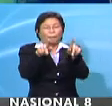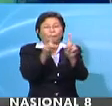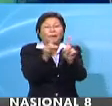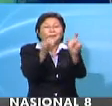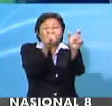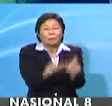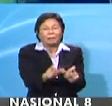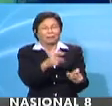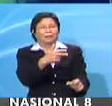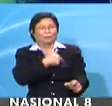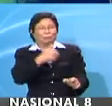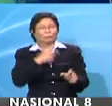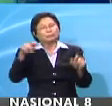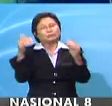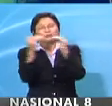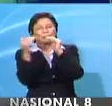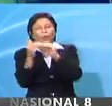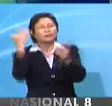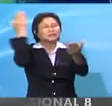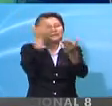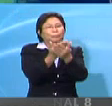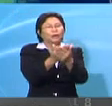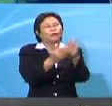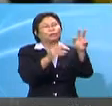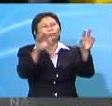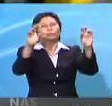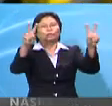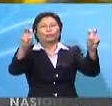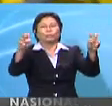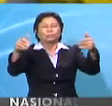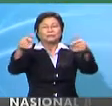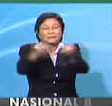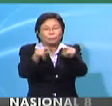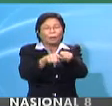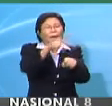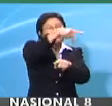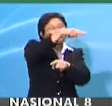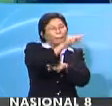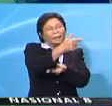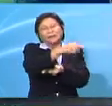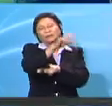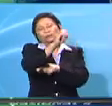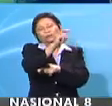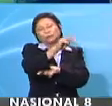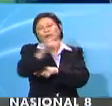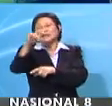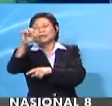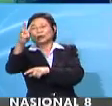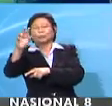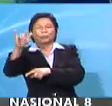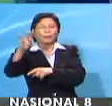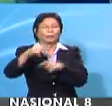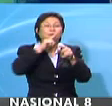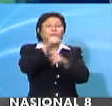seringkiali dapat menyamakan kedudukan hinggalah kedudukan 20 sama sebelum peng Li Ying memastikan kemenangan